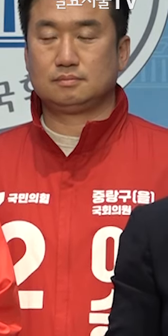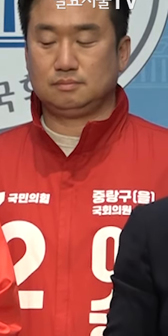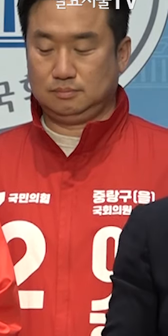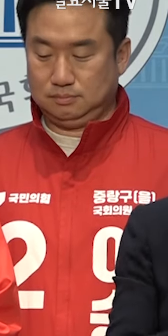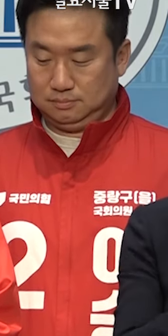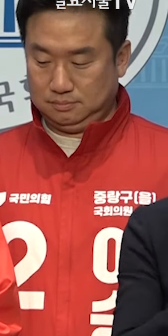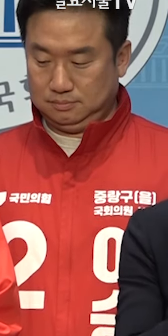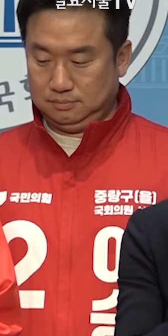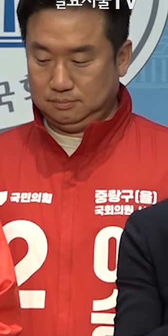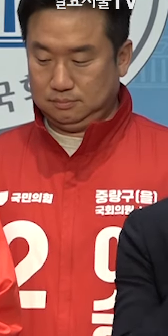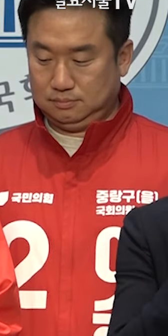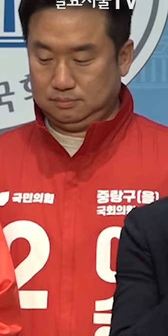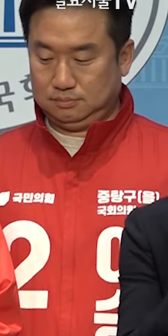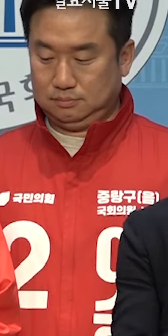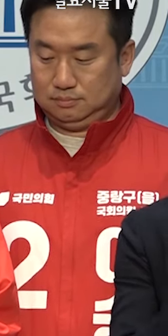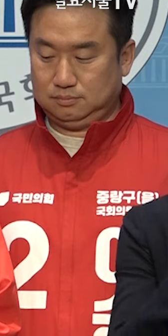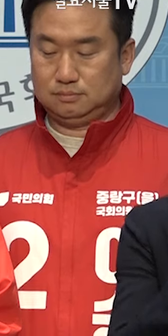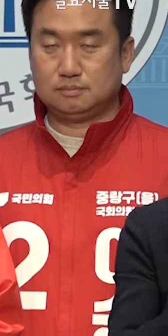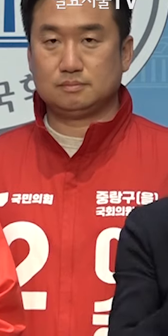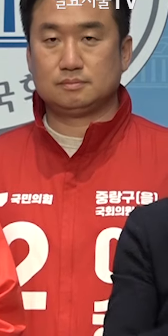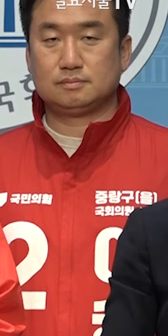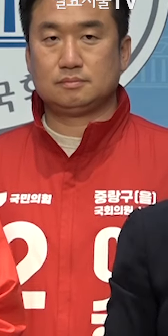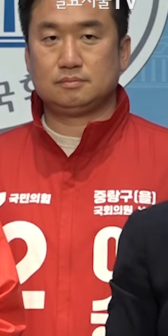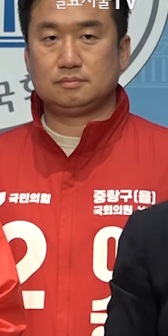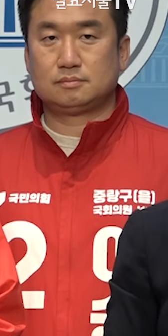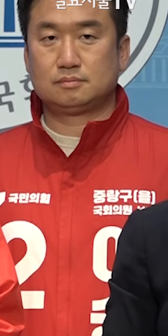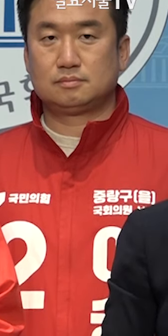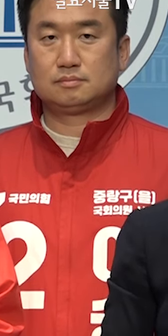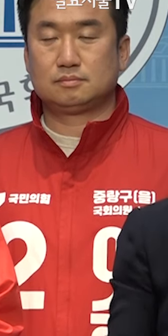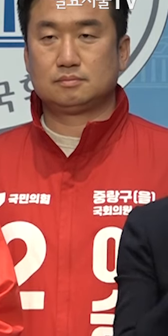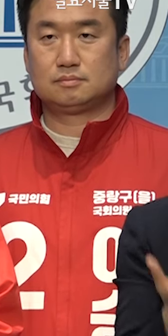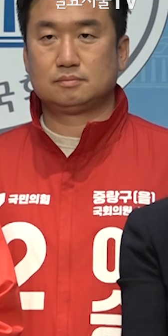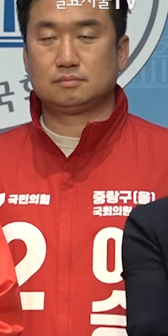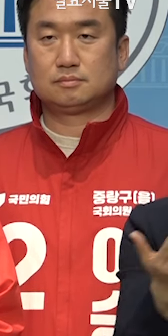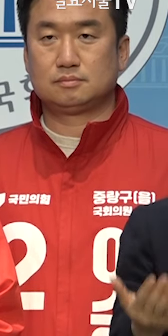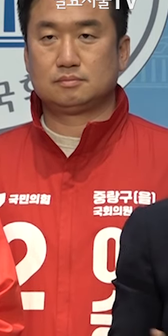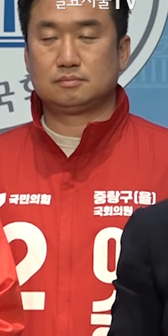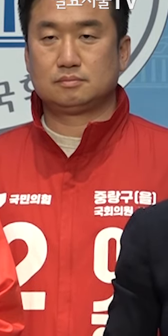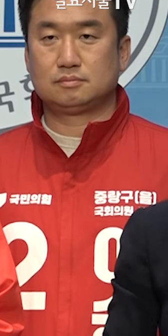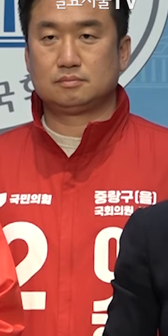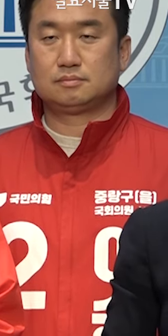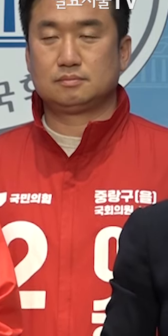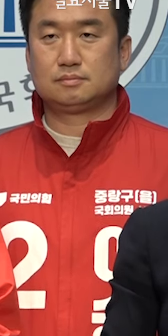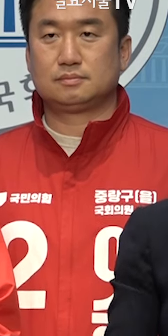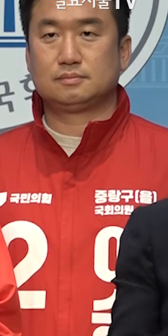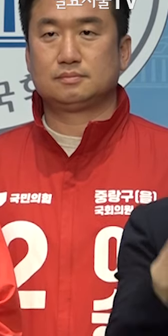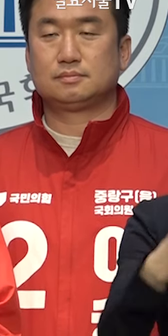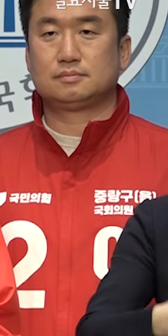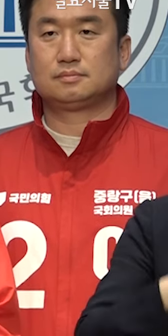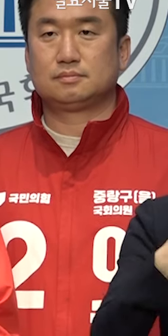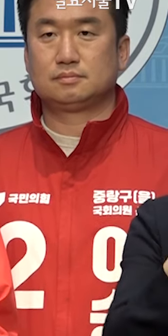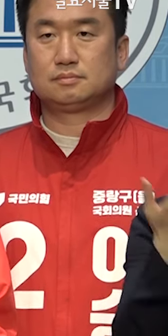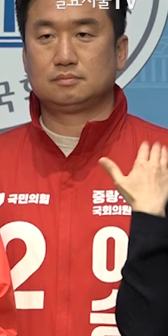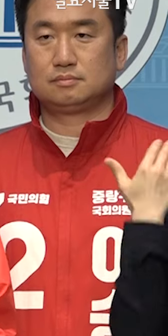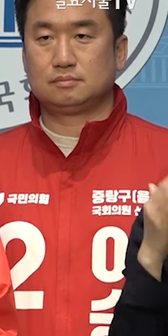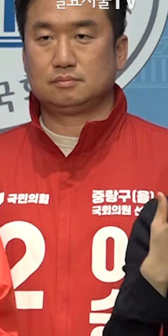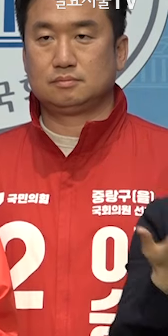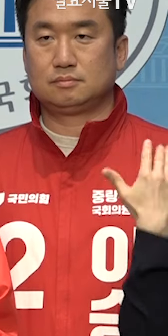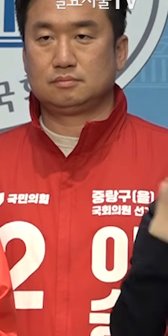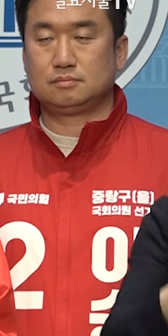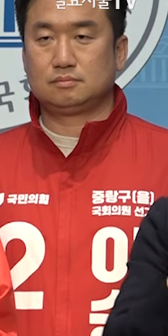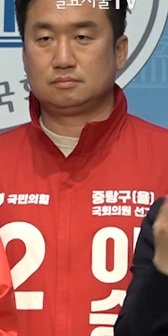간곡한 요청을 드리고자 합니다 국민여러분 지난 2년동안